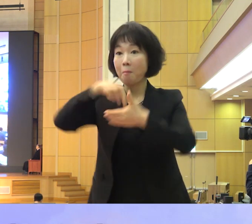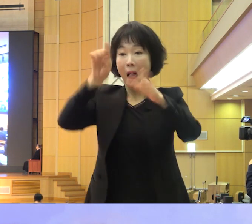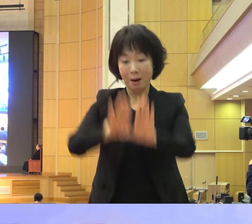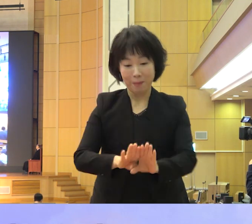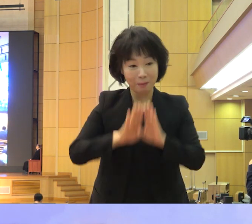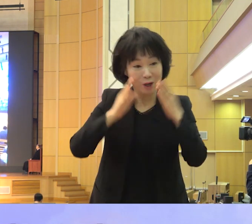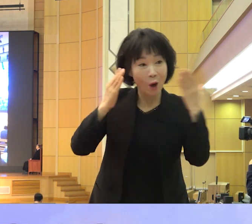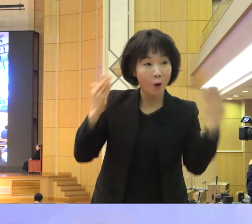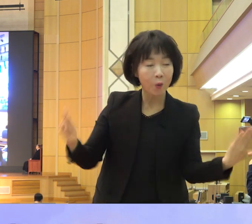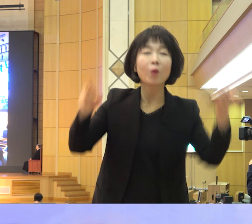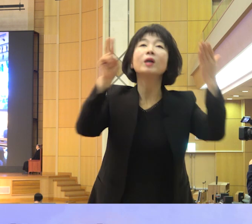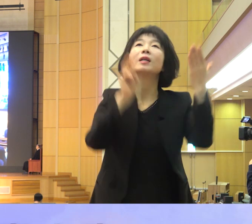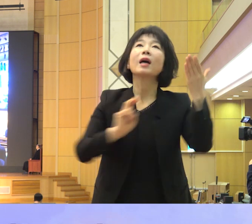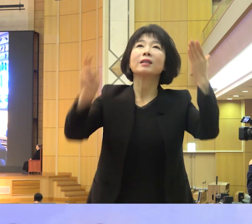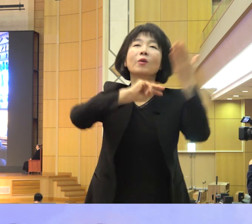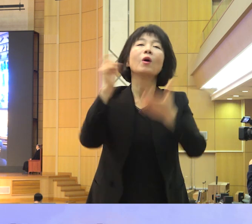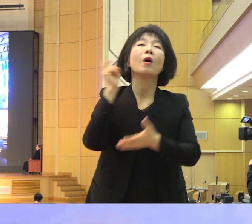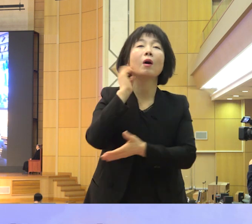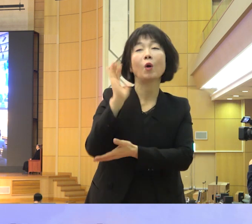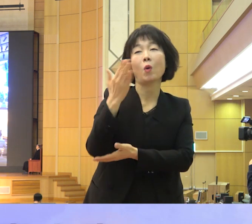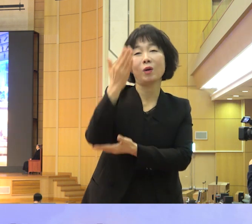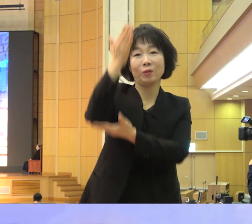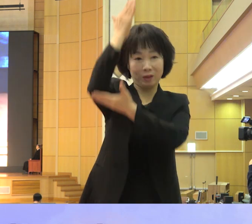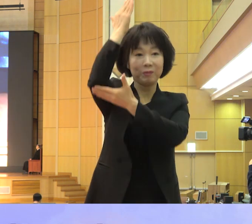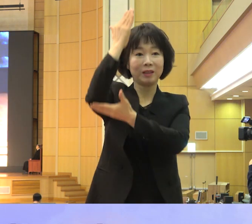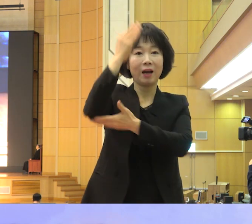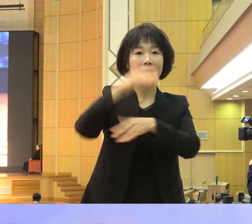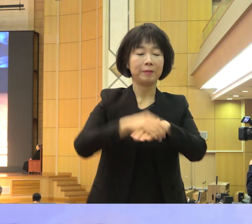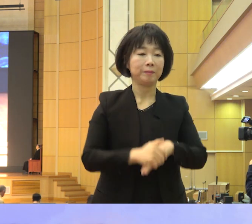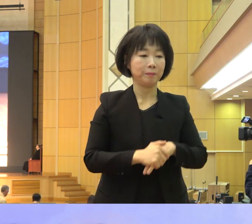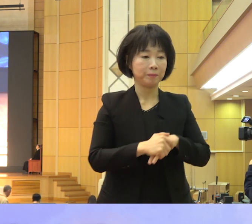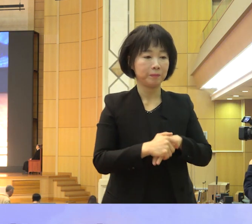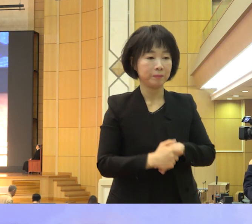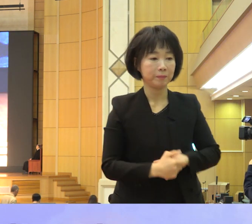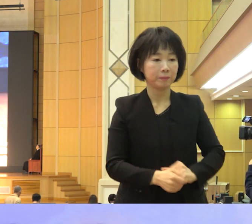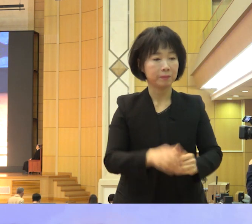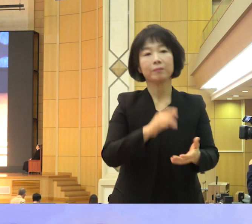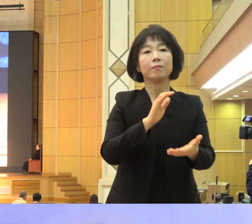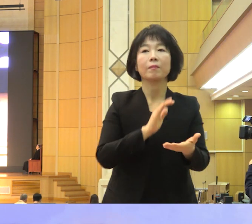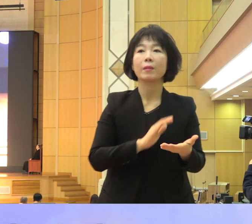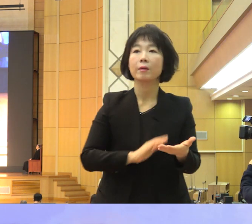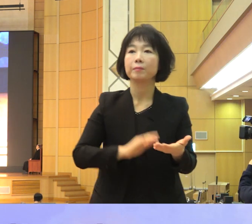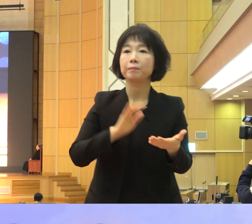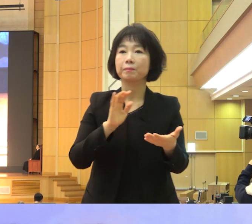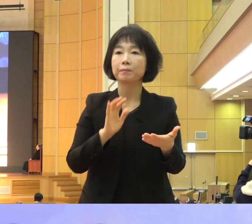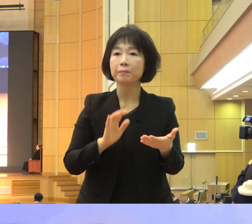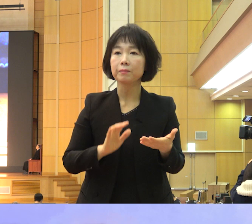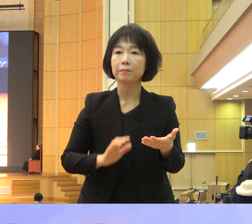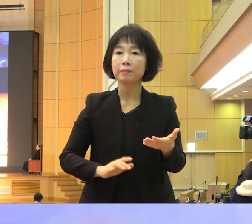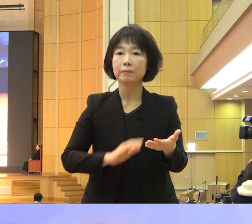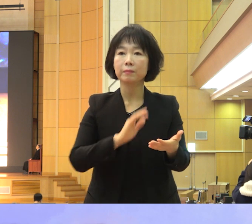할렐루야 찬양하시면서 주일 3부 예배를 주님께 드리겠습니다.